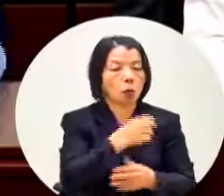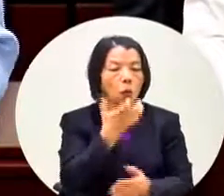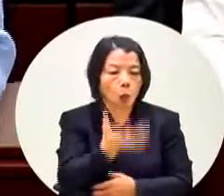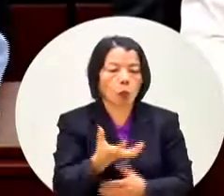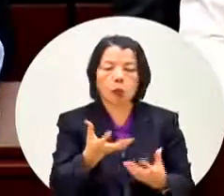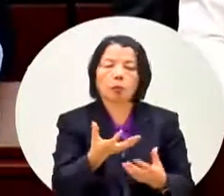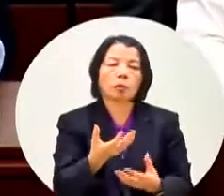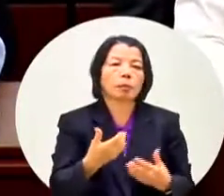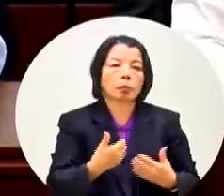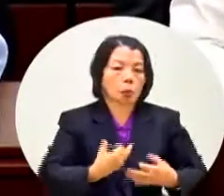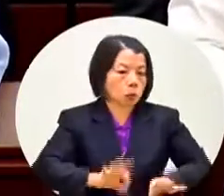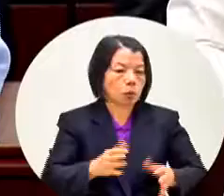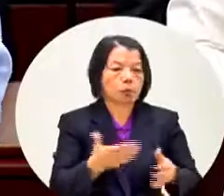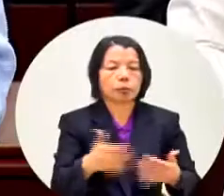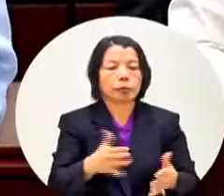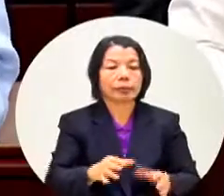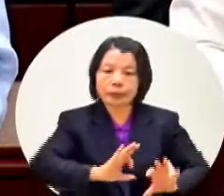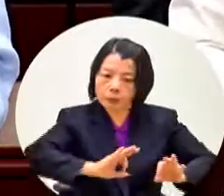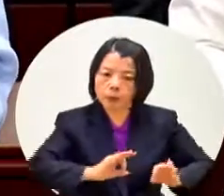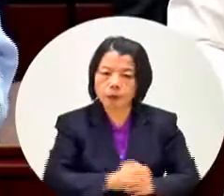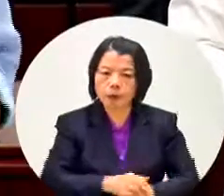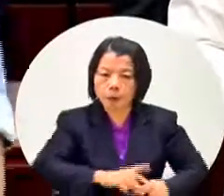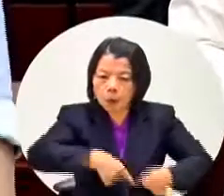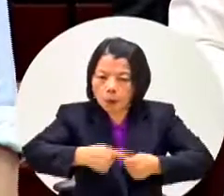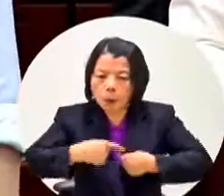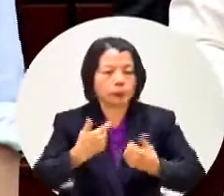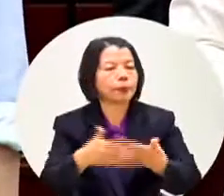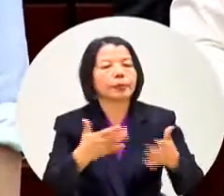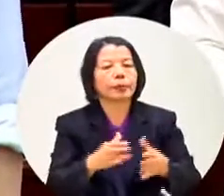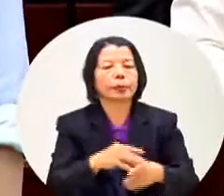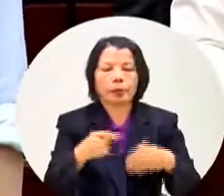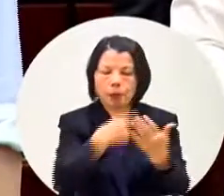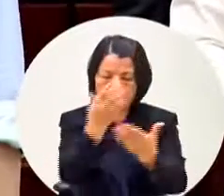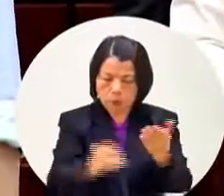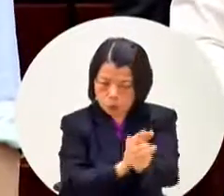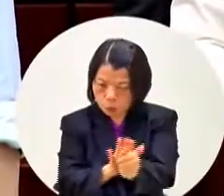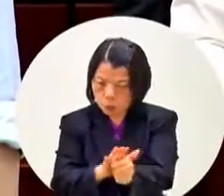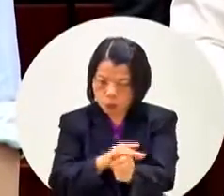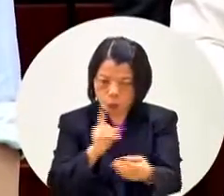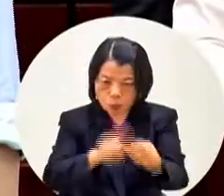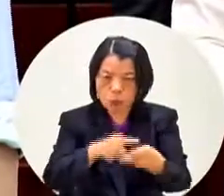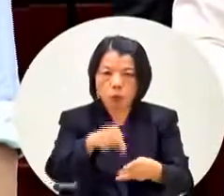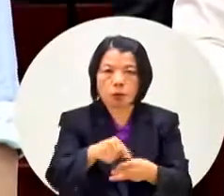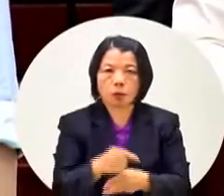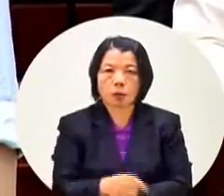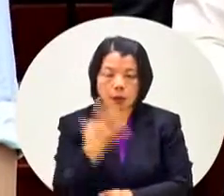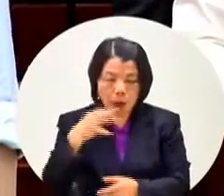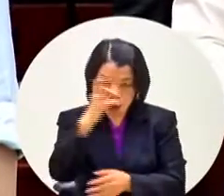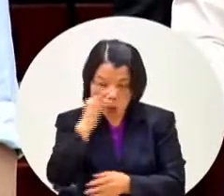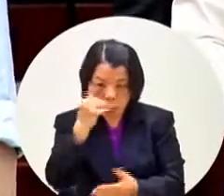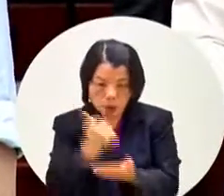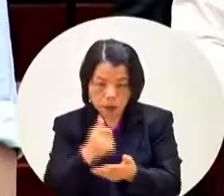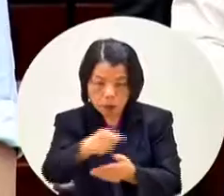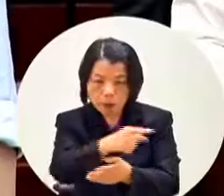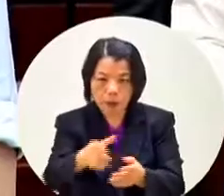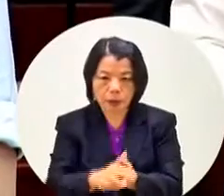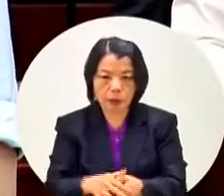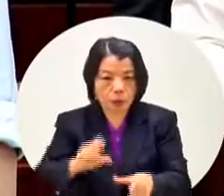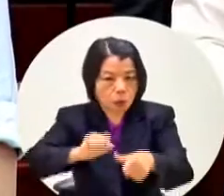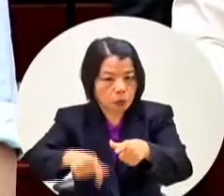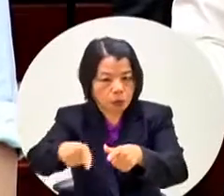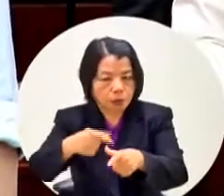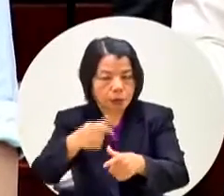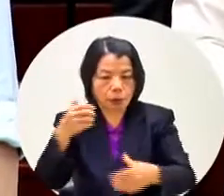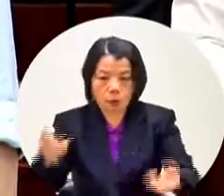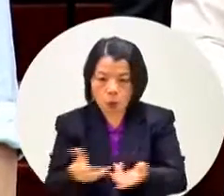想看，一坪如果卖到80000块钱，这个在东部地区，那像冈山或者我们其他地区帮我们高雄青年